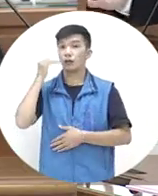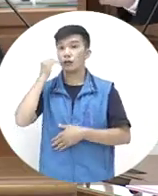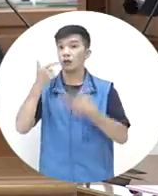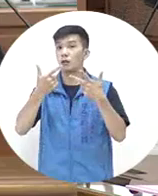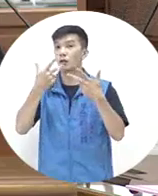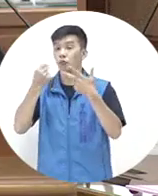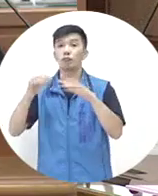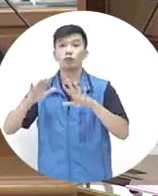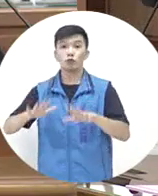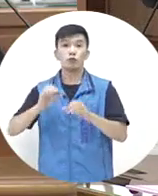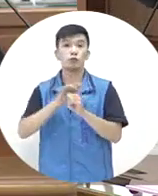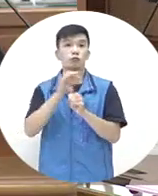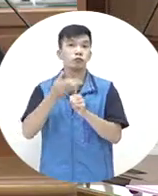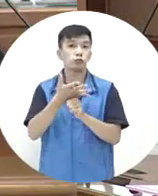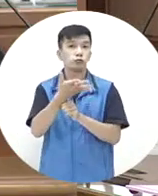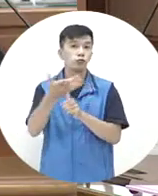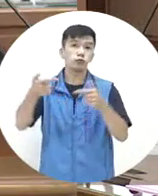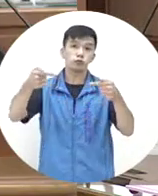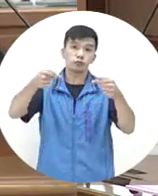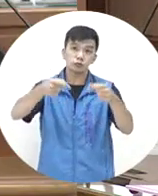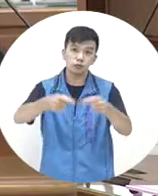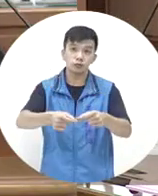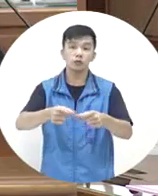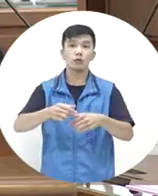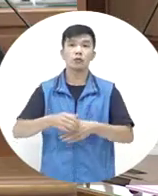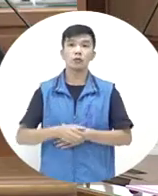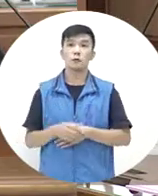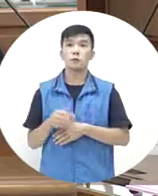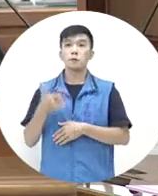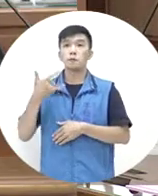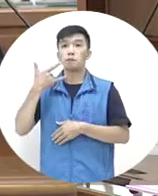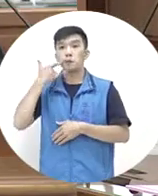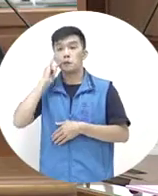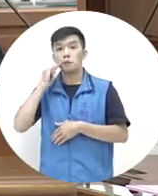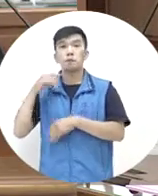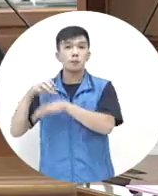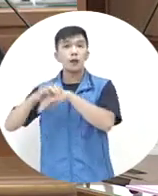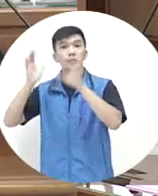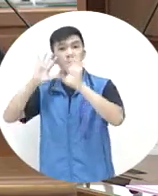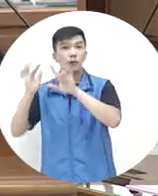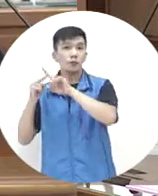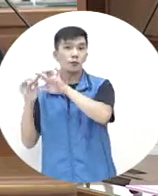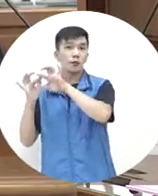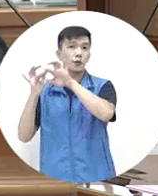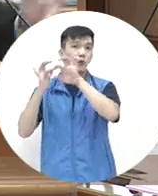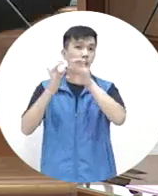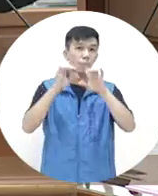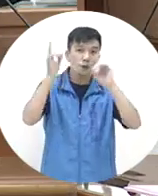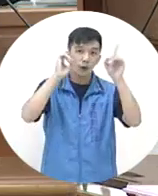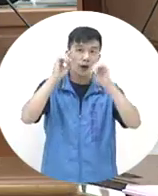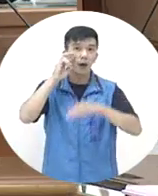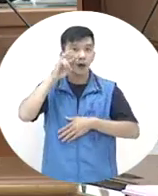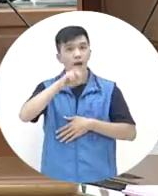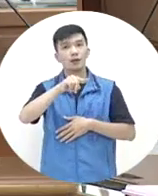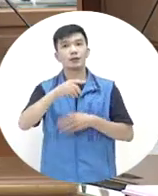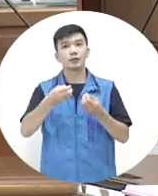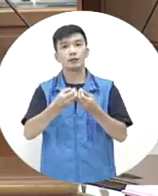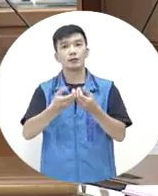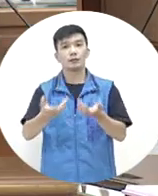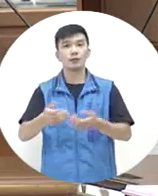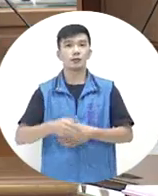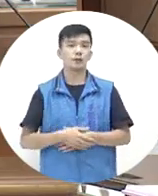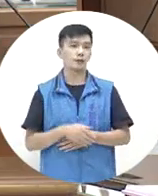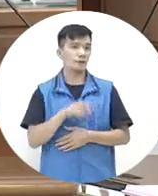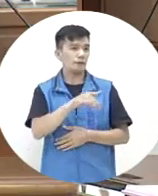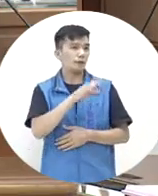经比较舒缓解除了嘛，很多小朋友都去呢。啊，但是现在状况是这样了，市长。 这可能公社搞违停